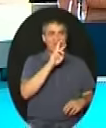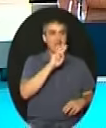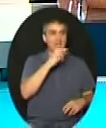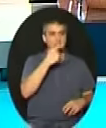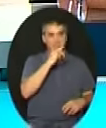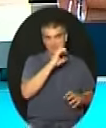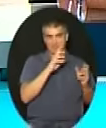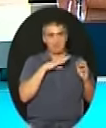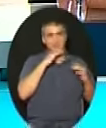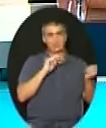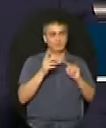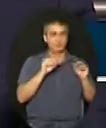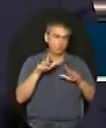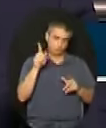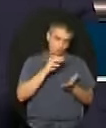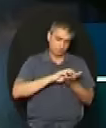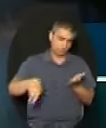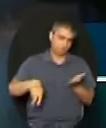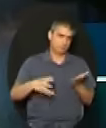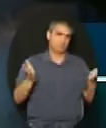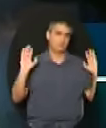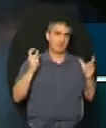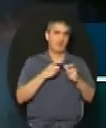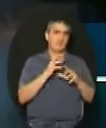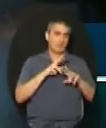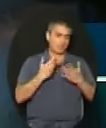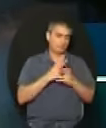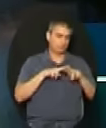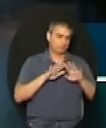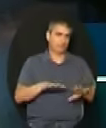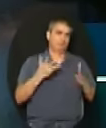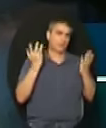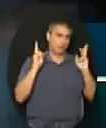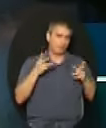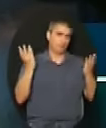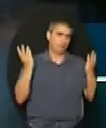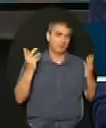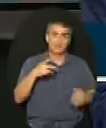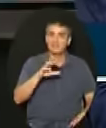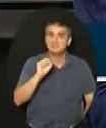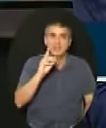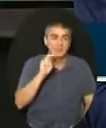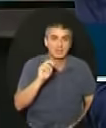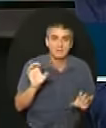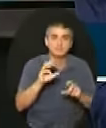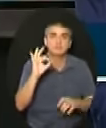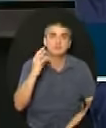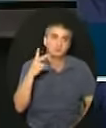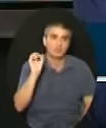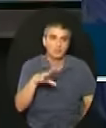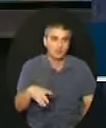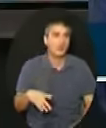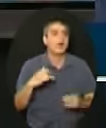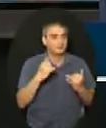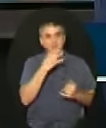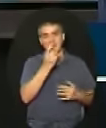להם מהוויכוחים מהממשלה. אבל סדן... הוא יזוז, וחברת החדשות יישאר. אבל זה גם אפשרות. סדן מעצבן את ש"ס, זה הרבה יותר גרוע. אז